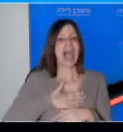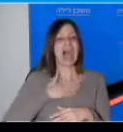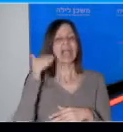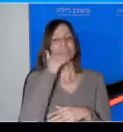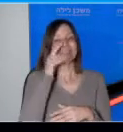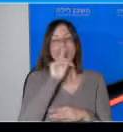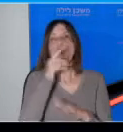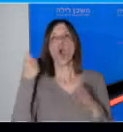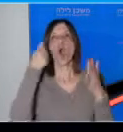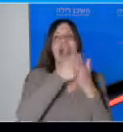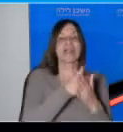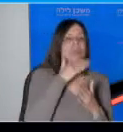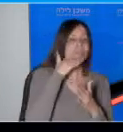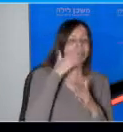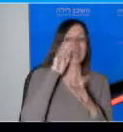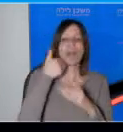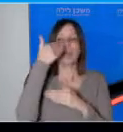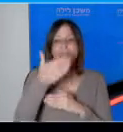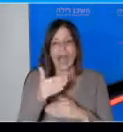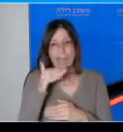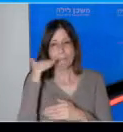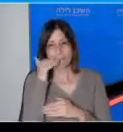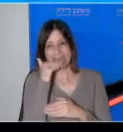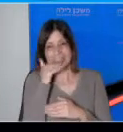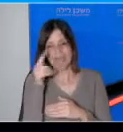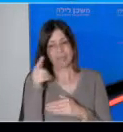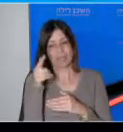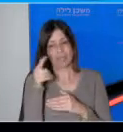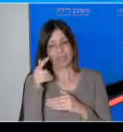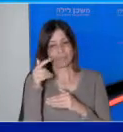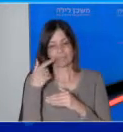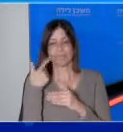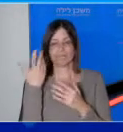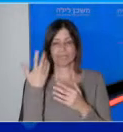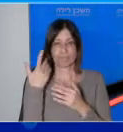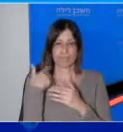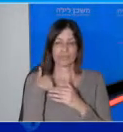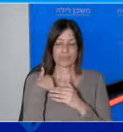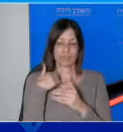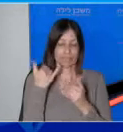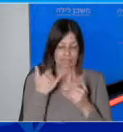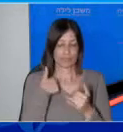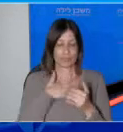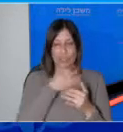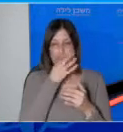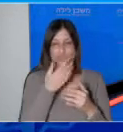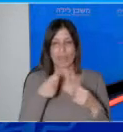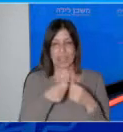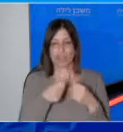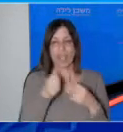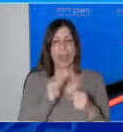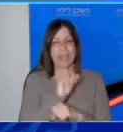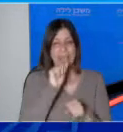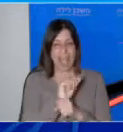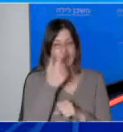רק עד חג הפסח, אלא גם אחרי חג הפסח, וזה מוביל אותי לשניכם עם השאלה על המחאה. הרי